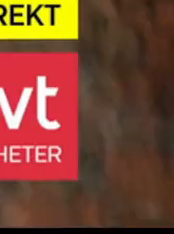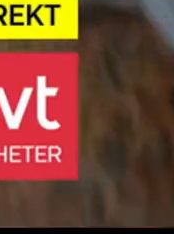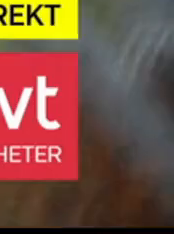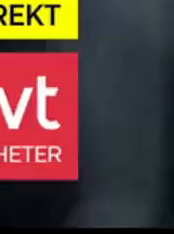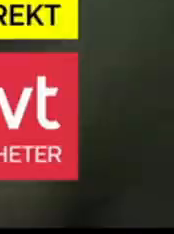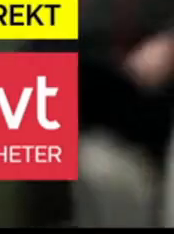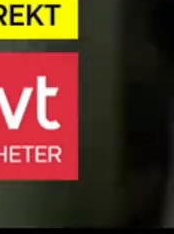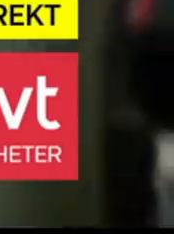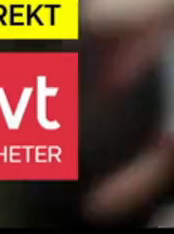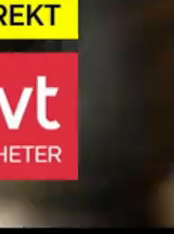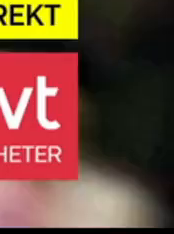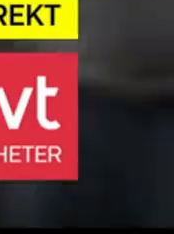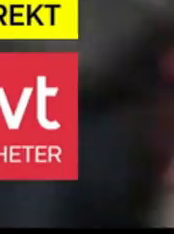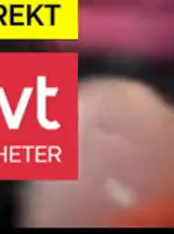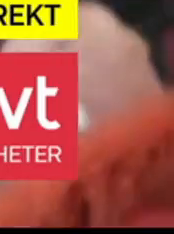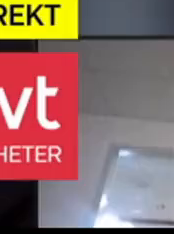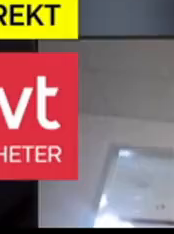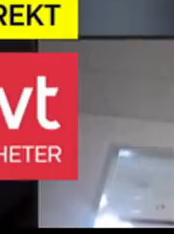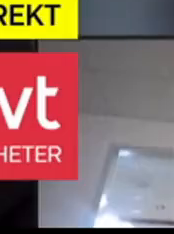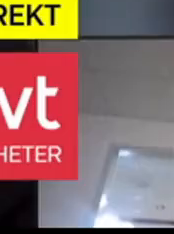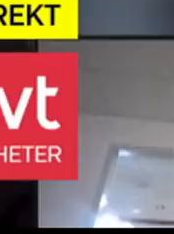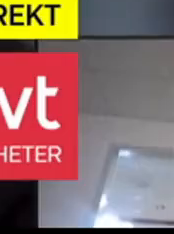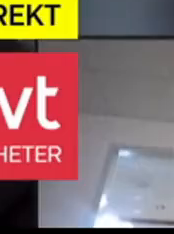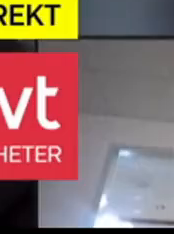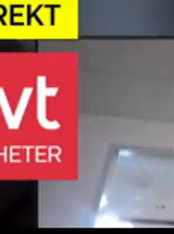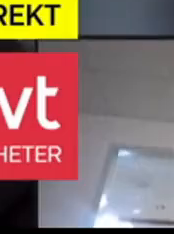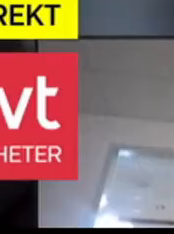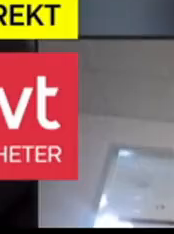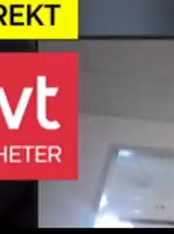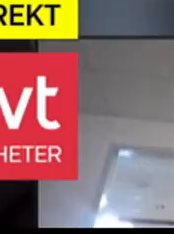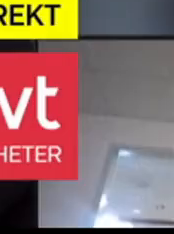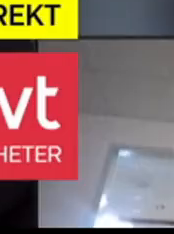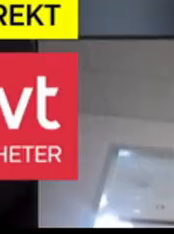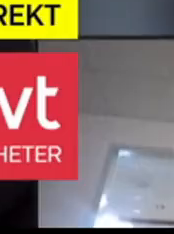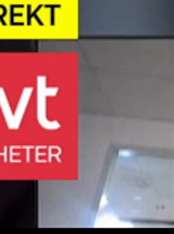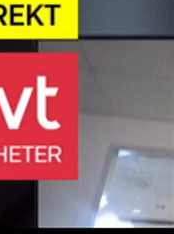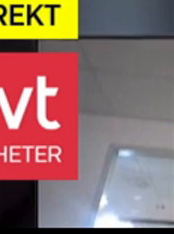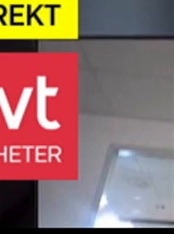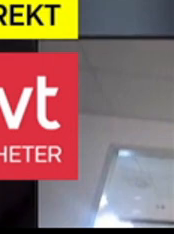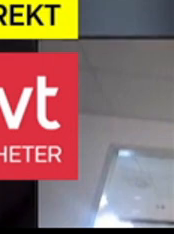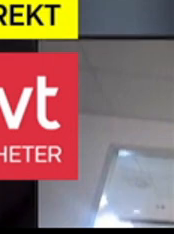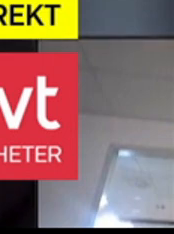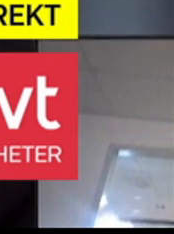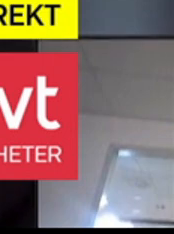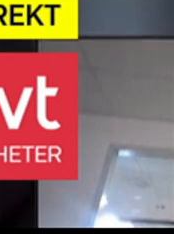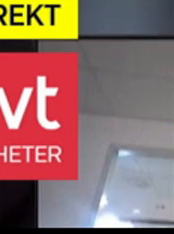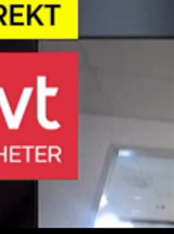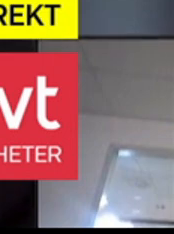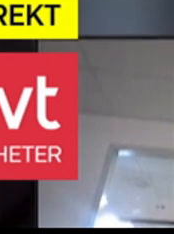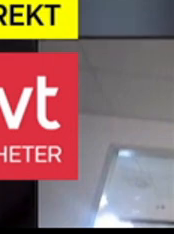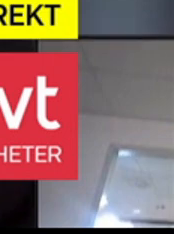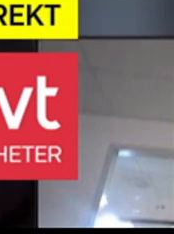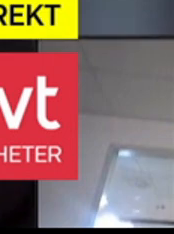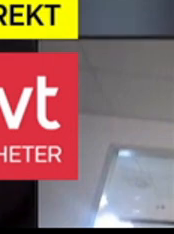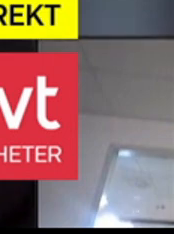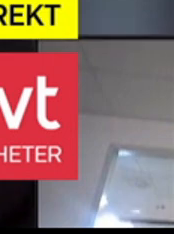Ukraina. Vi beräknar att minst 1 miljon, det kanske är långt mer än så, redan är